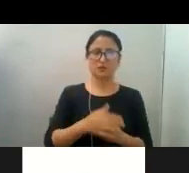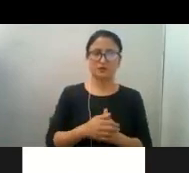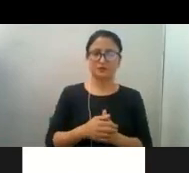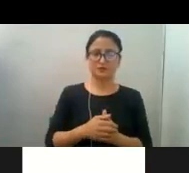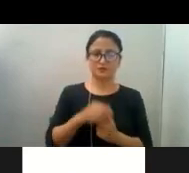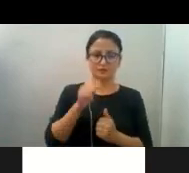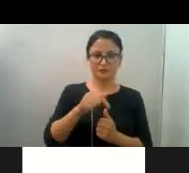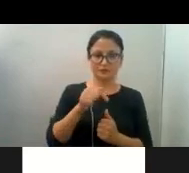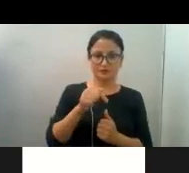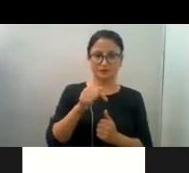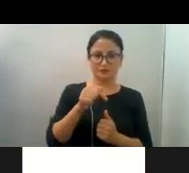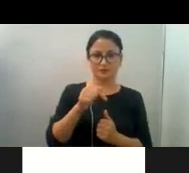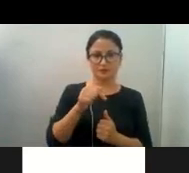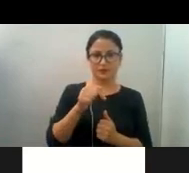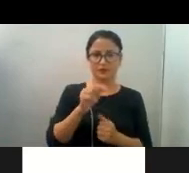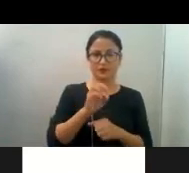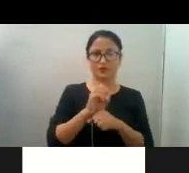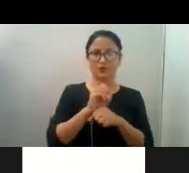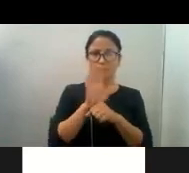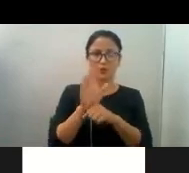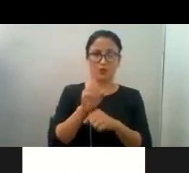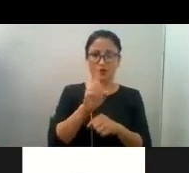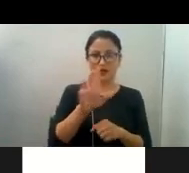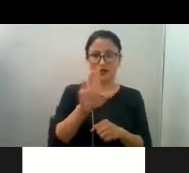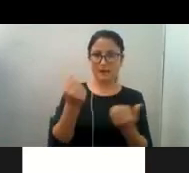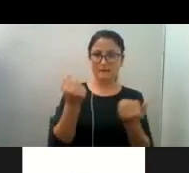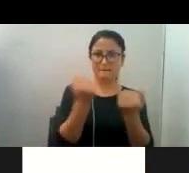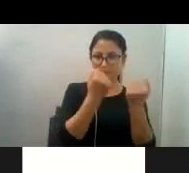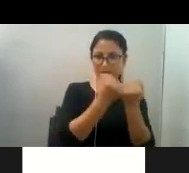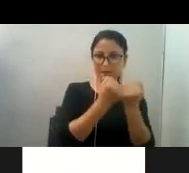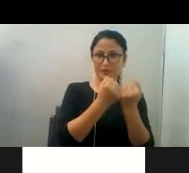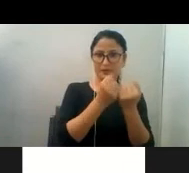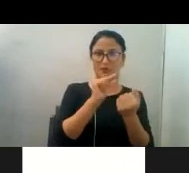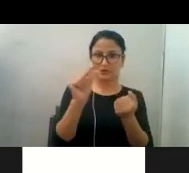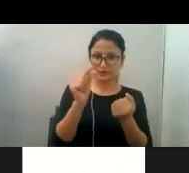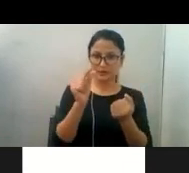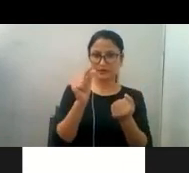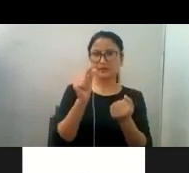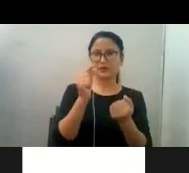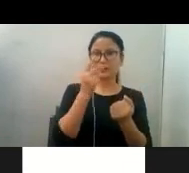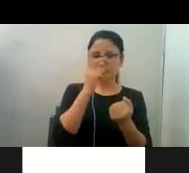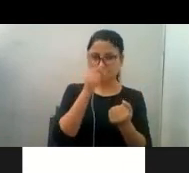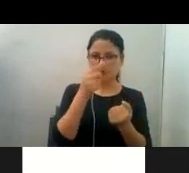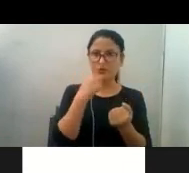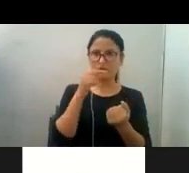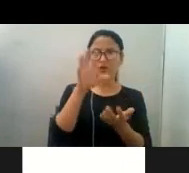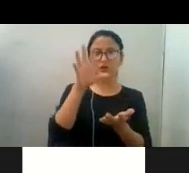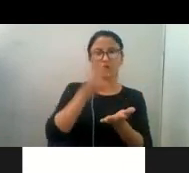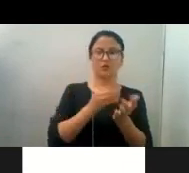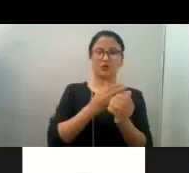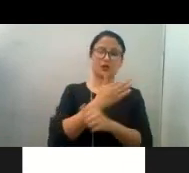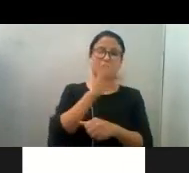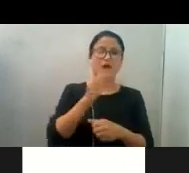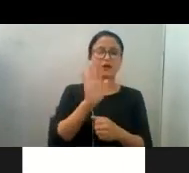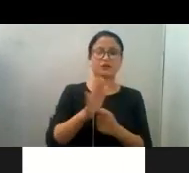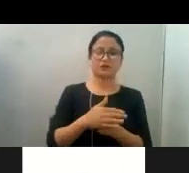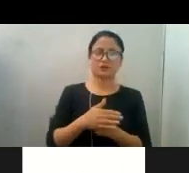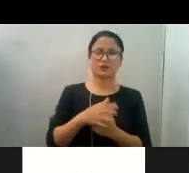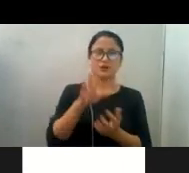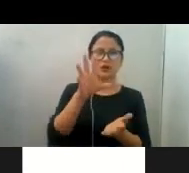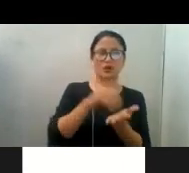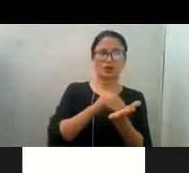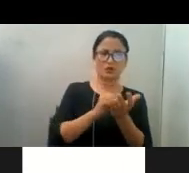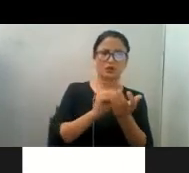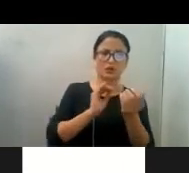यो अहिलेको COVID-19 लकडाउनको सन्दर्भमा हेर्ने हो भने यो तथ्याङ्क अघि आइसकेका छ, धेरै तथ्याङ्कहरू तथ्याङ्क